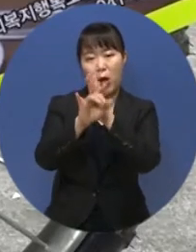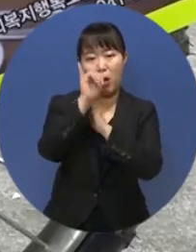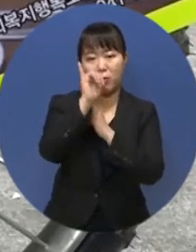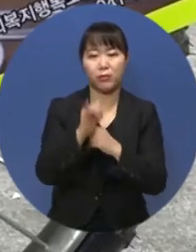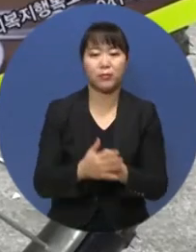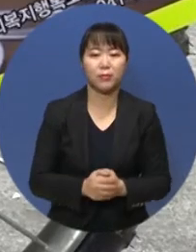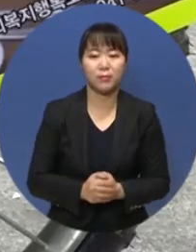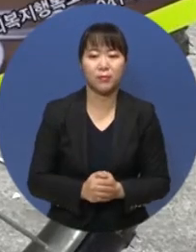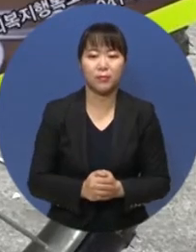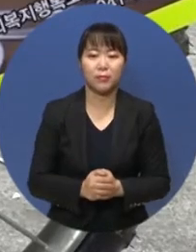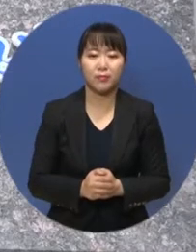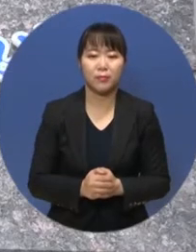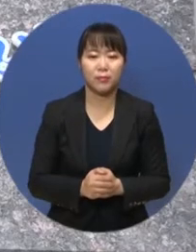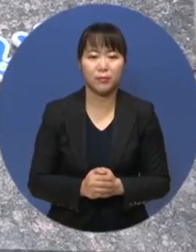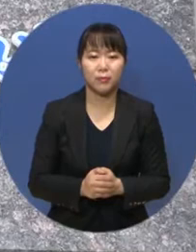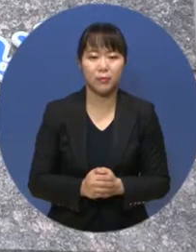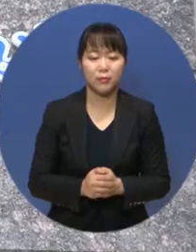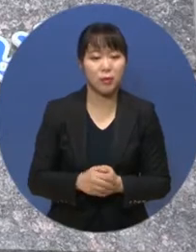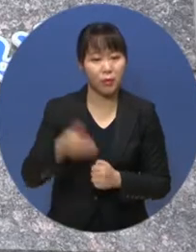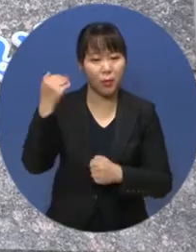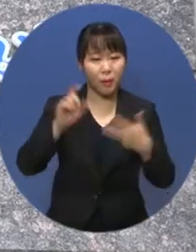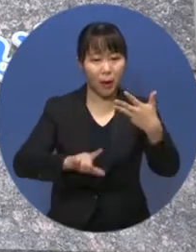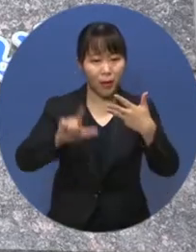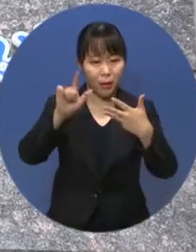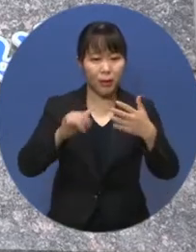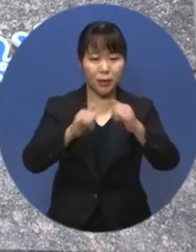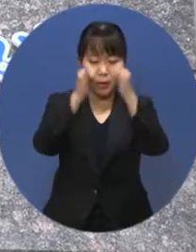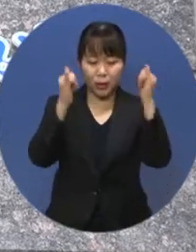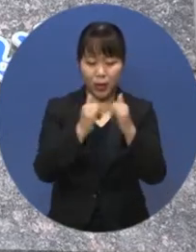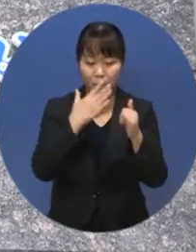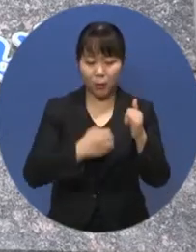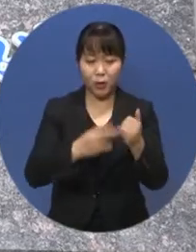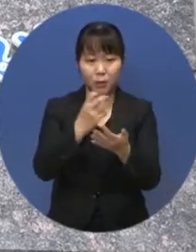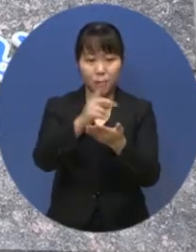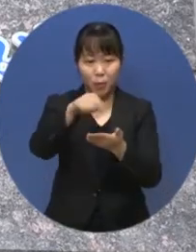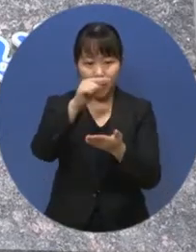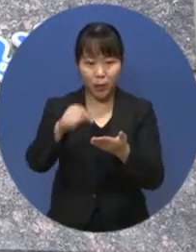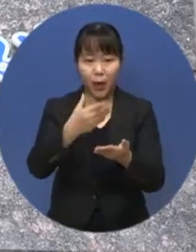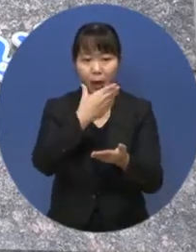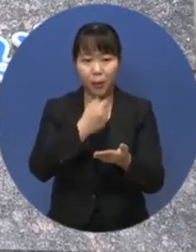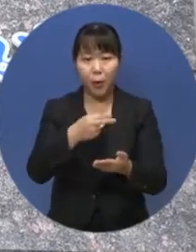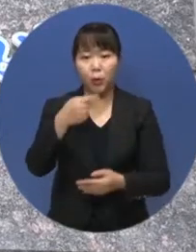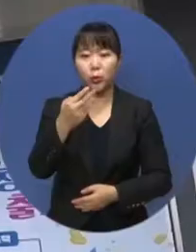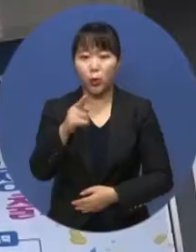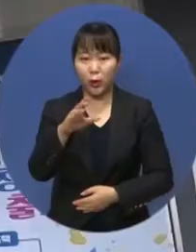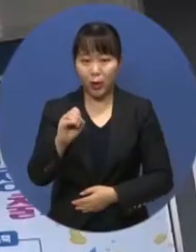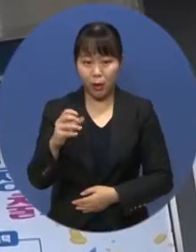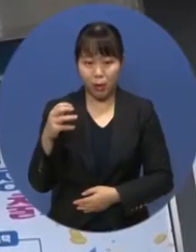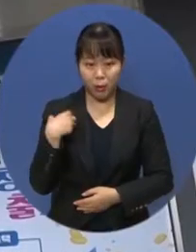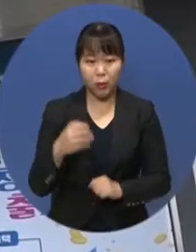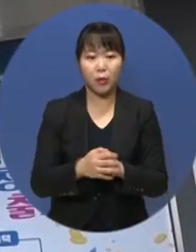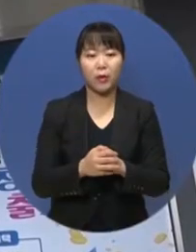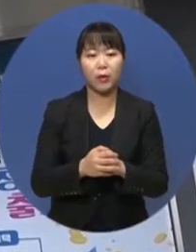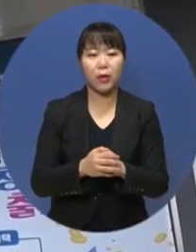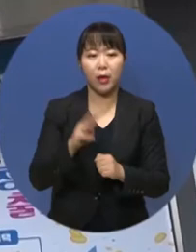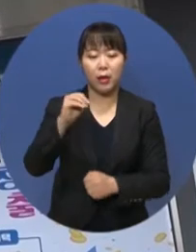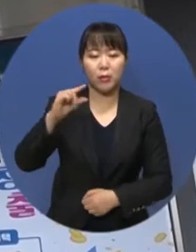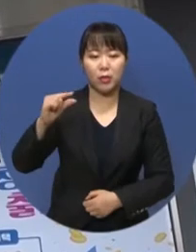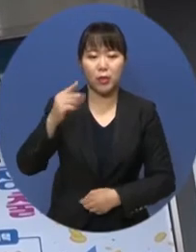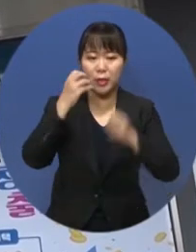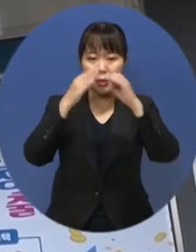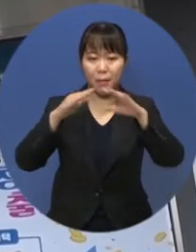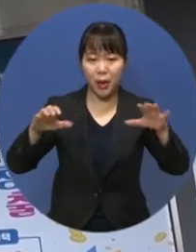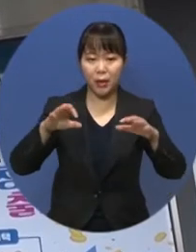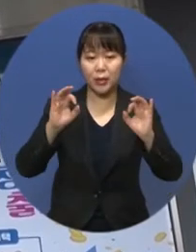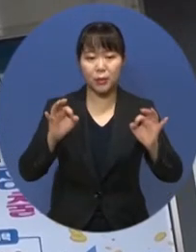띄기도 합니다. 지난 8일 사회복지법인 행복도량이 주관하고 MG 새마을금고 백제